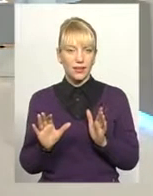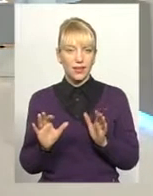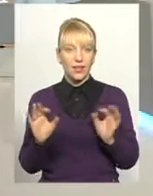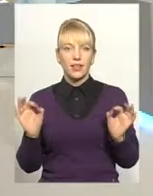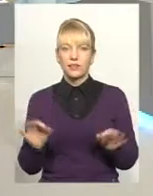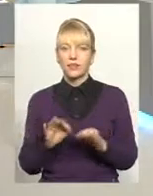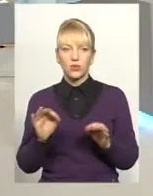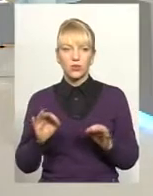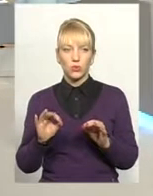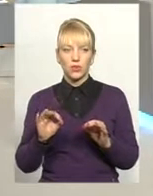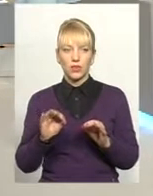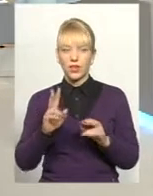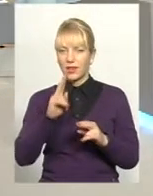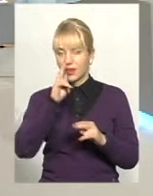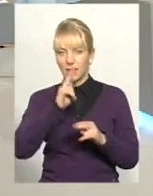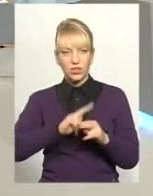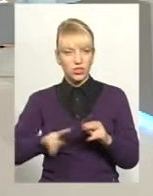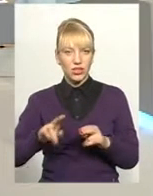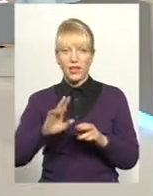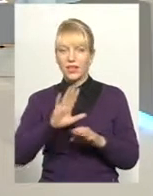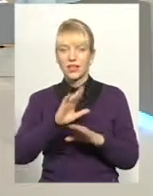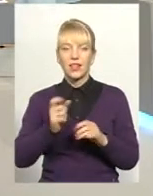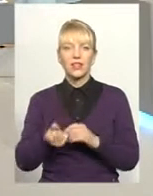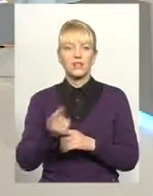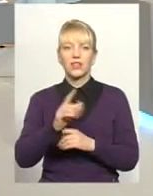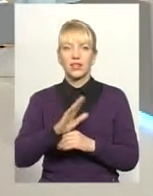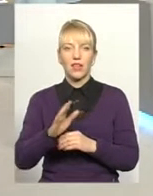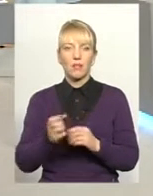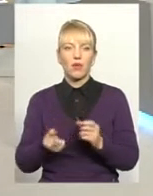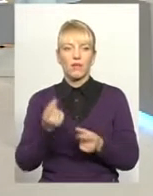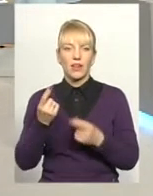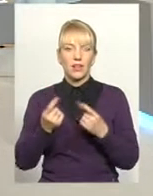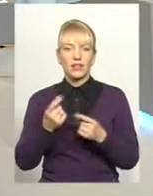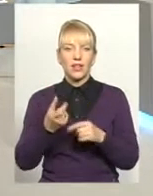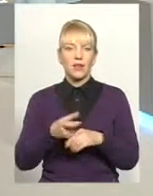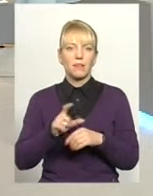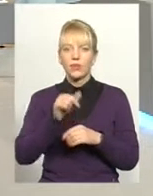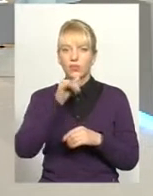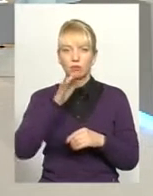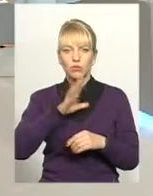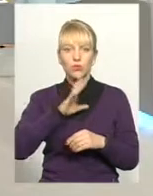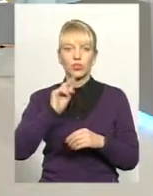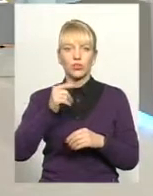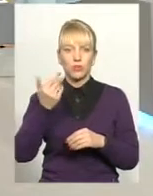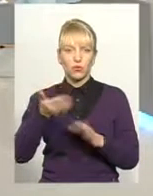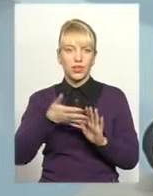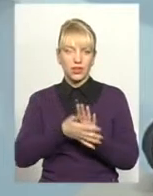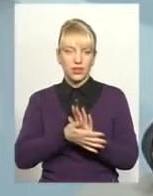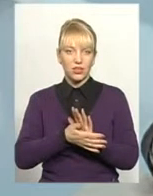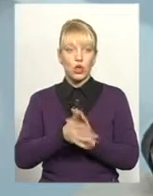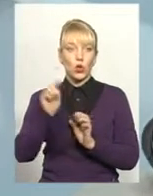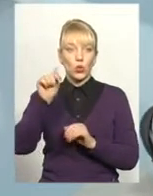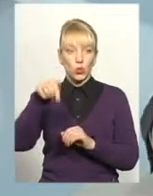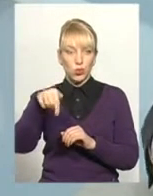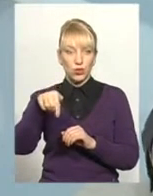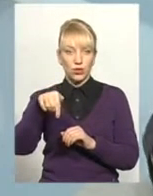нікуди не щезає, ні звідки не утвориться. Тобто і більше не може бути, ніж ти затратив. Тут якраз більше